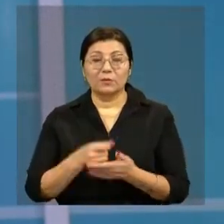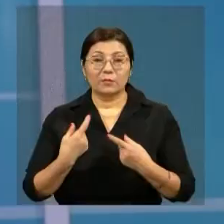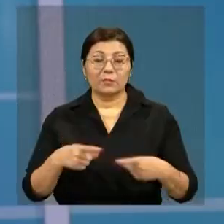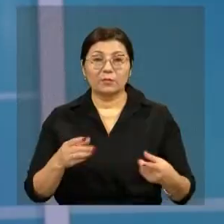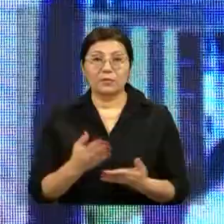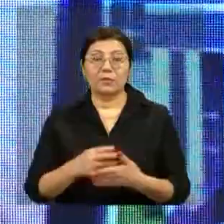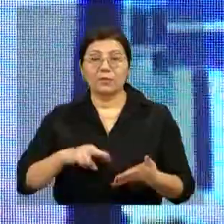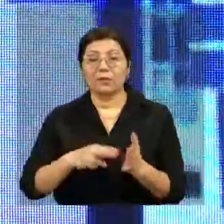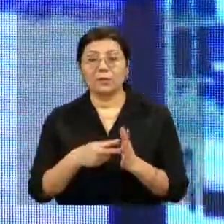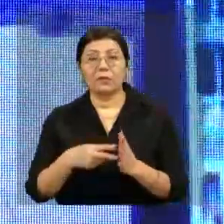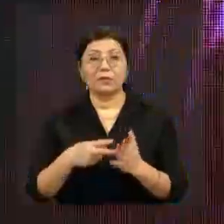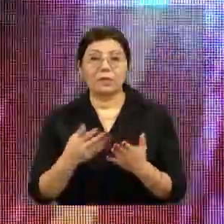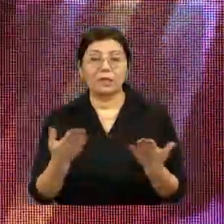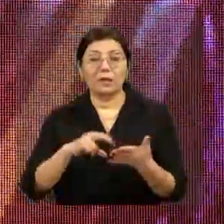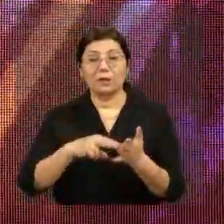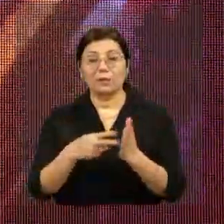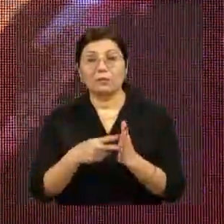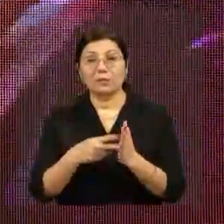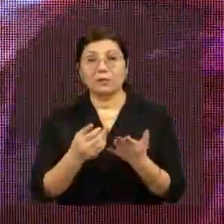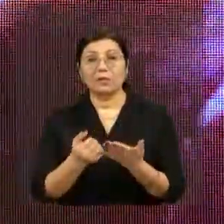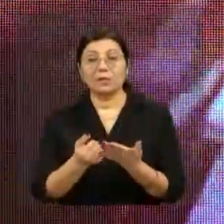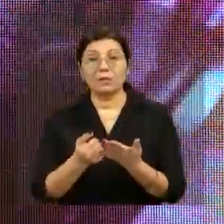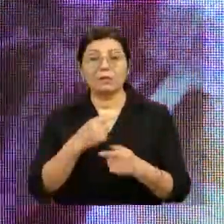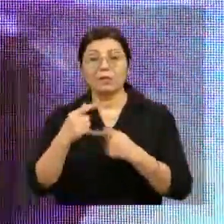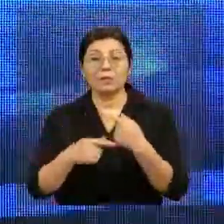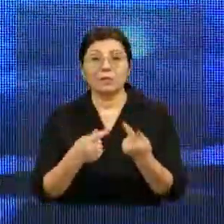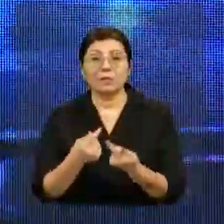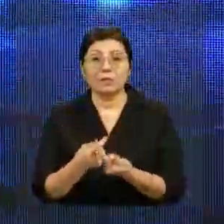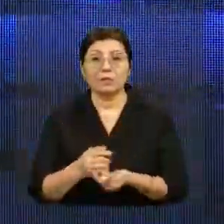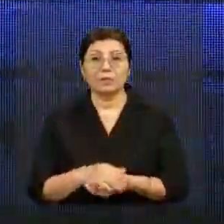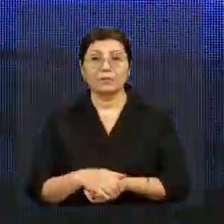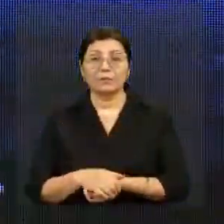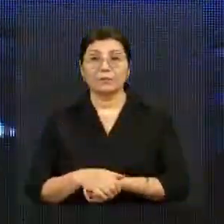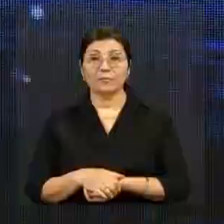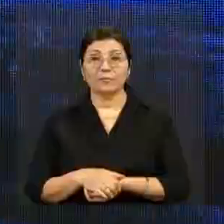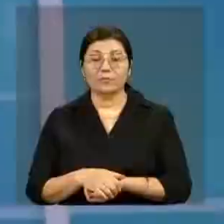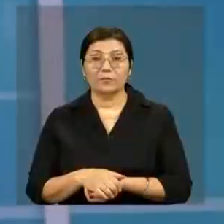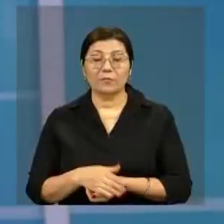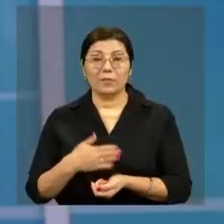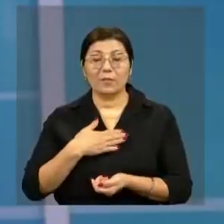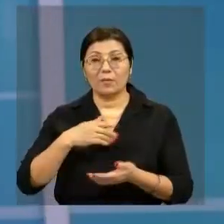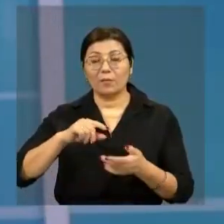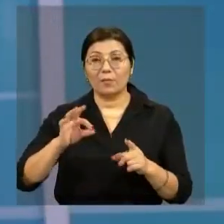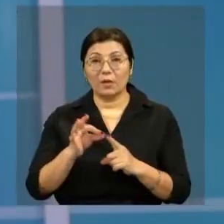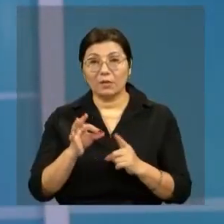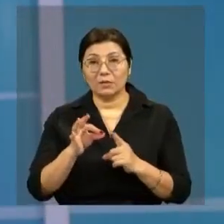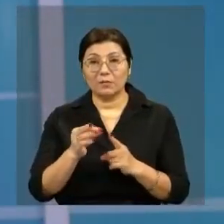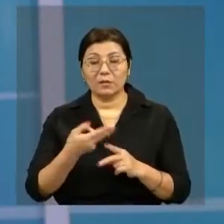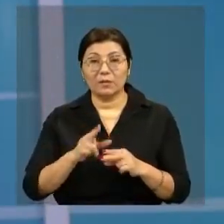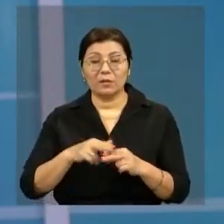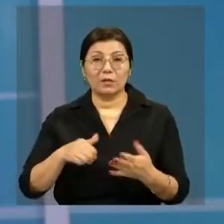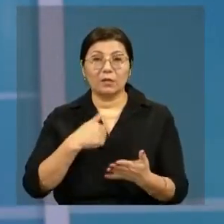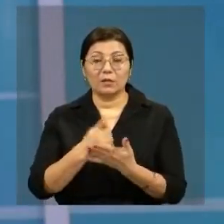какие планы дальнейшие по развитию волонтерства? Может быть, какие-то еще социальные проекты, помимо языкового хода? Да. В моих целях это